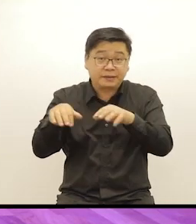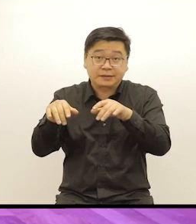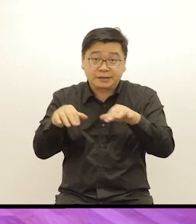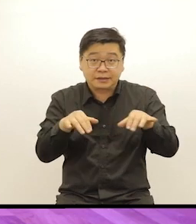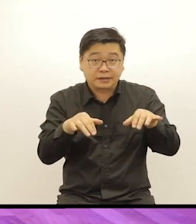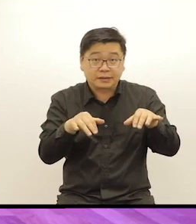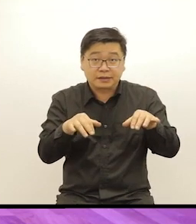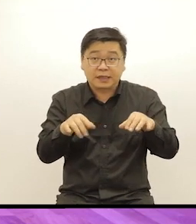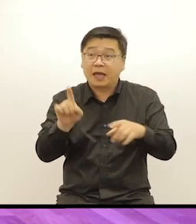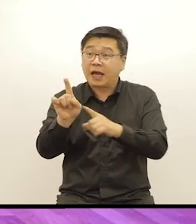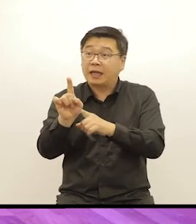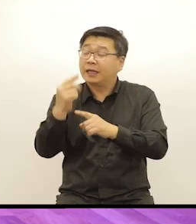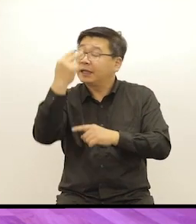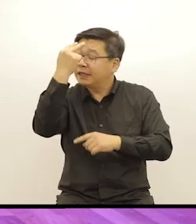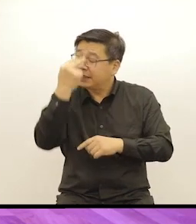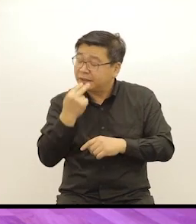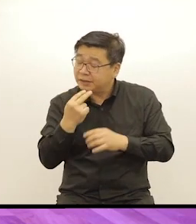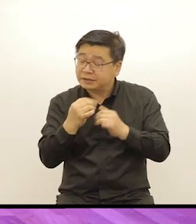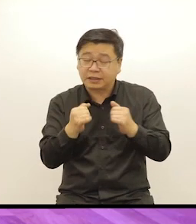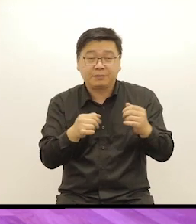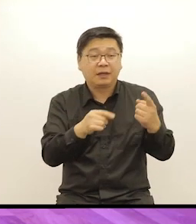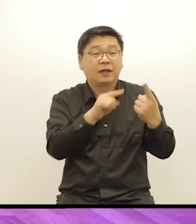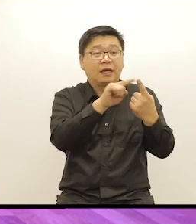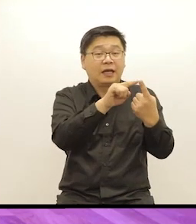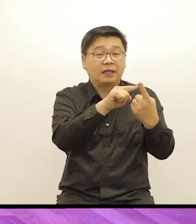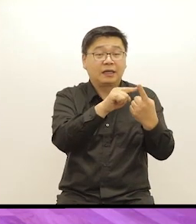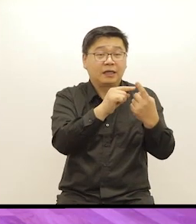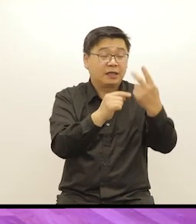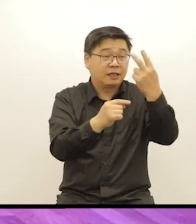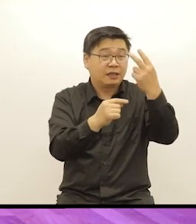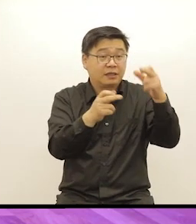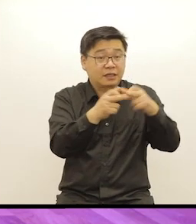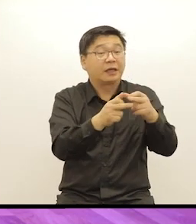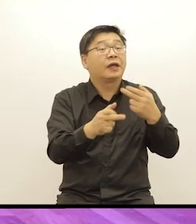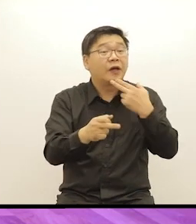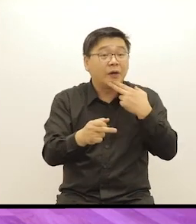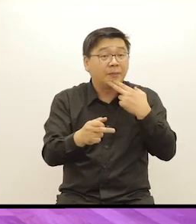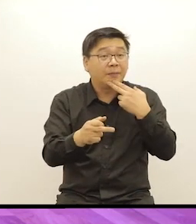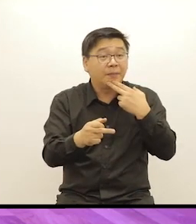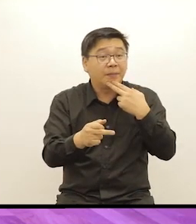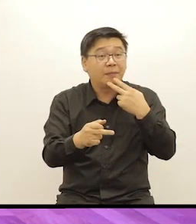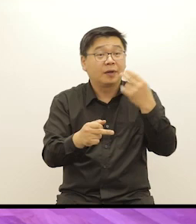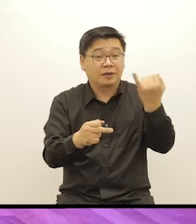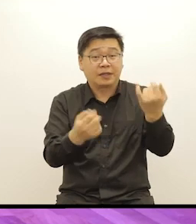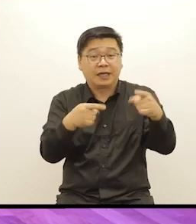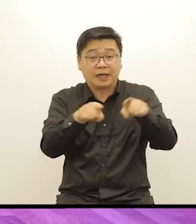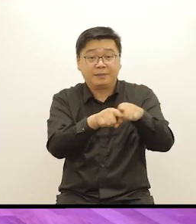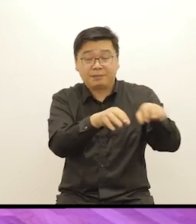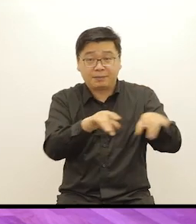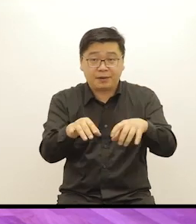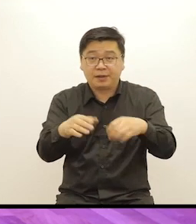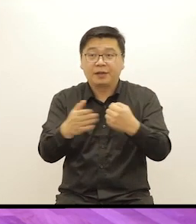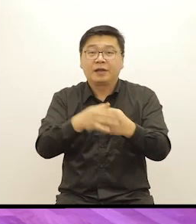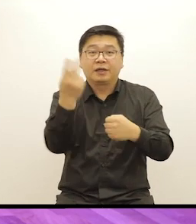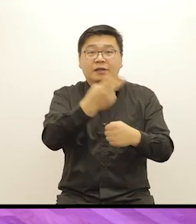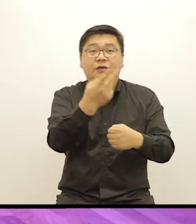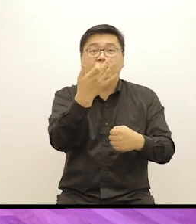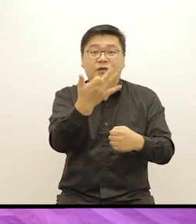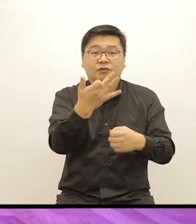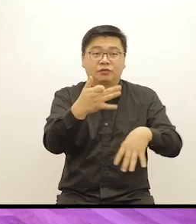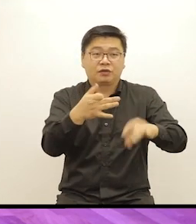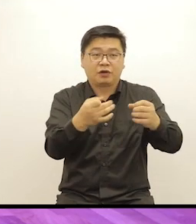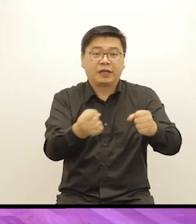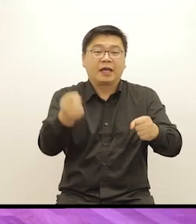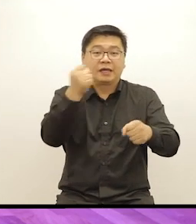그 시각장애를 갖고 있고요. 또 한 명은 비장애인 피아니스트로 이렇게 구성이 돼서 2019년에 창단